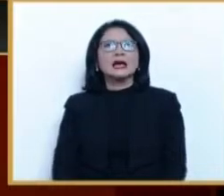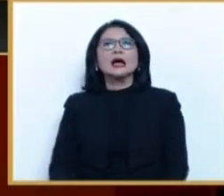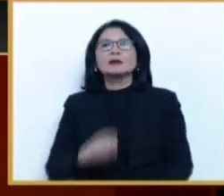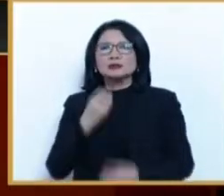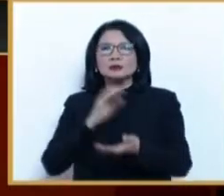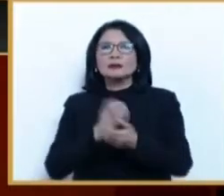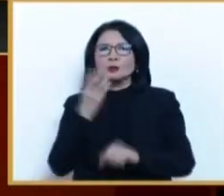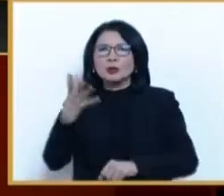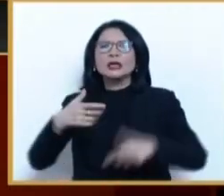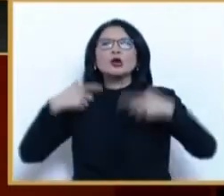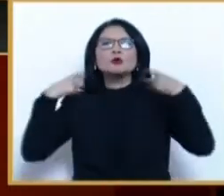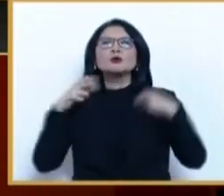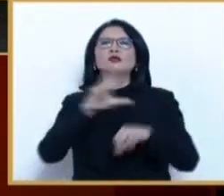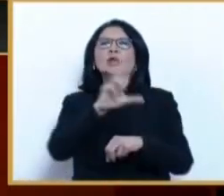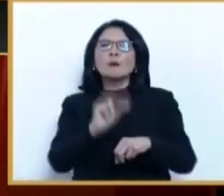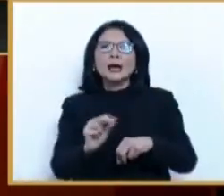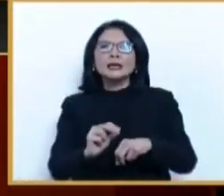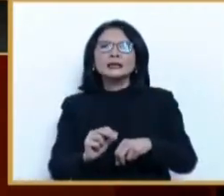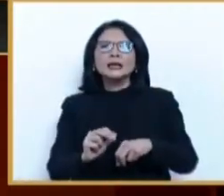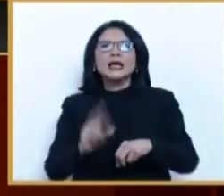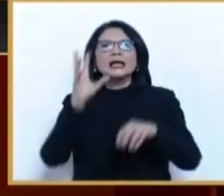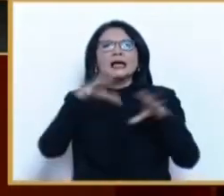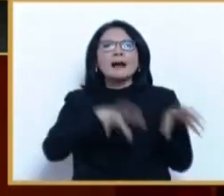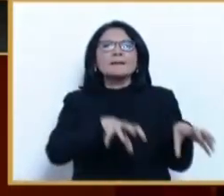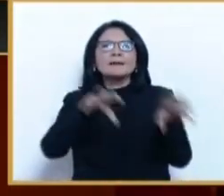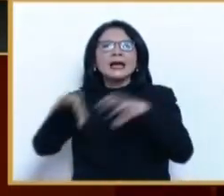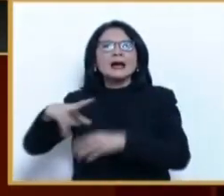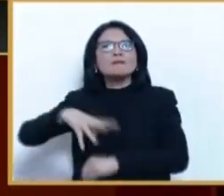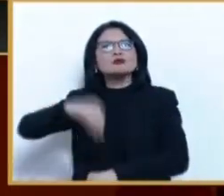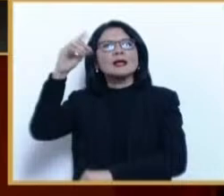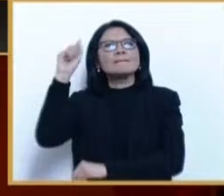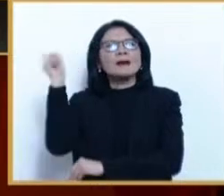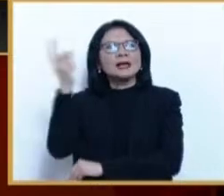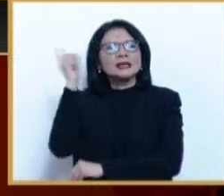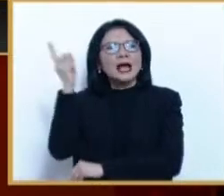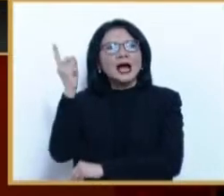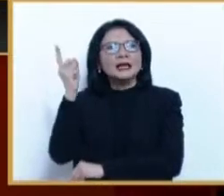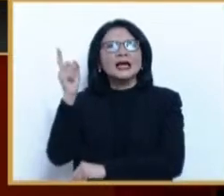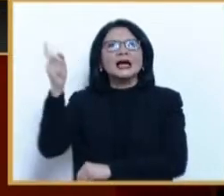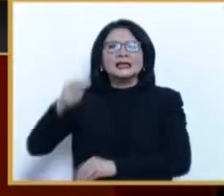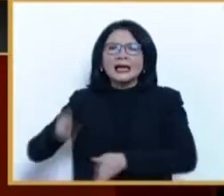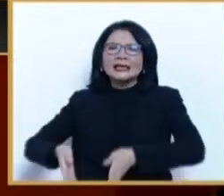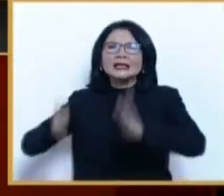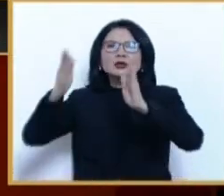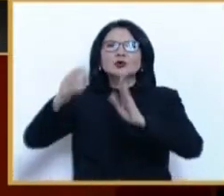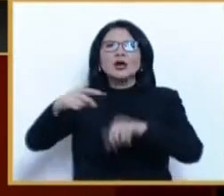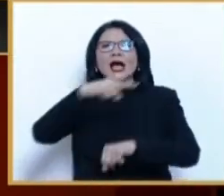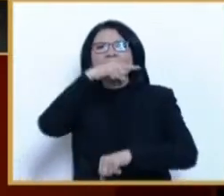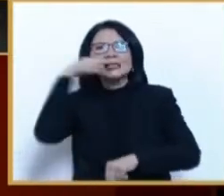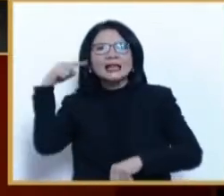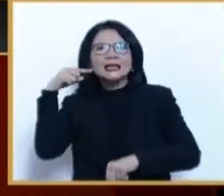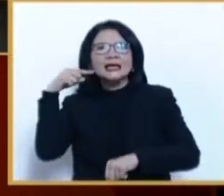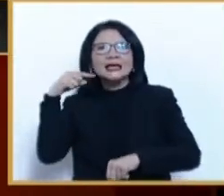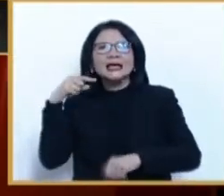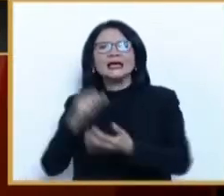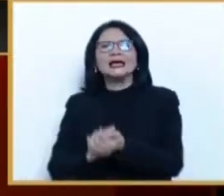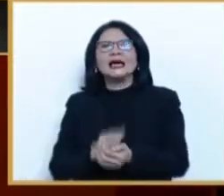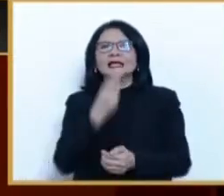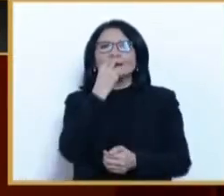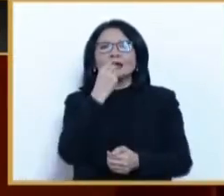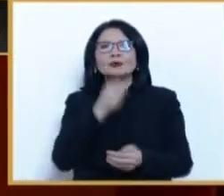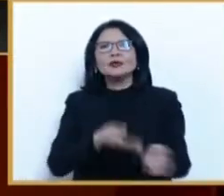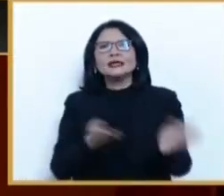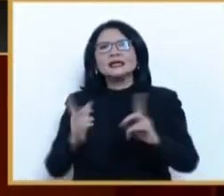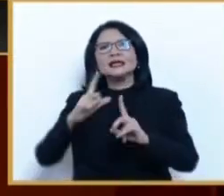sebagai gubernur Jawa Barat akan memindahkan pusat pemerintahan dari Gedung Sate di Bandung ke Tegal